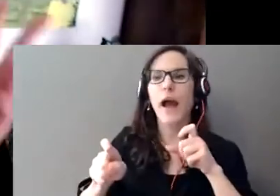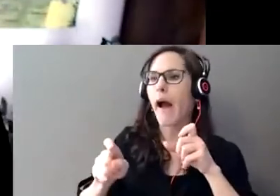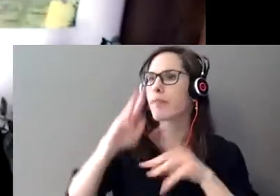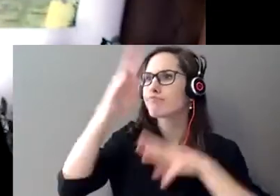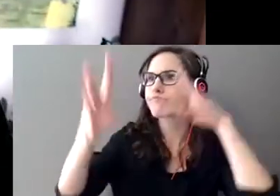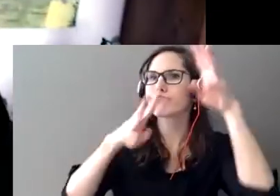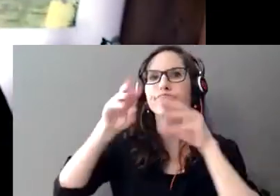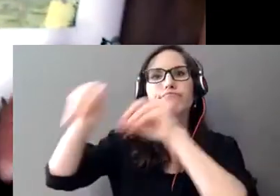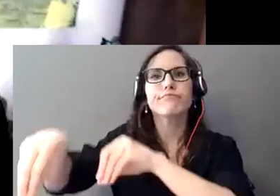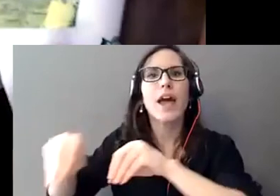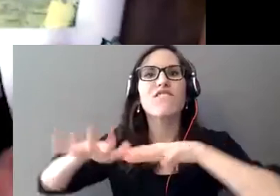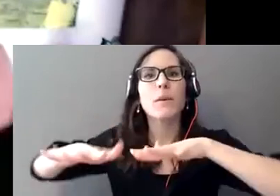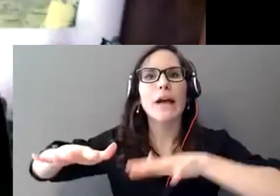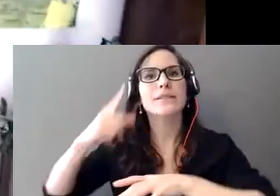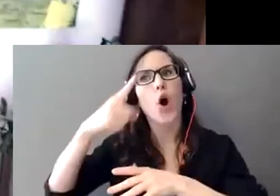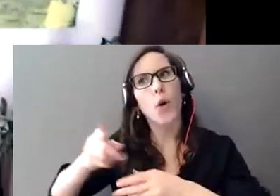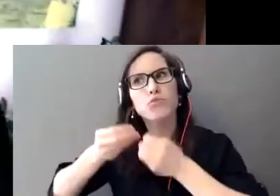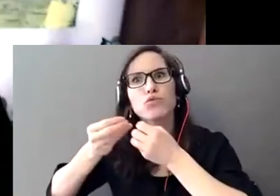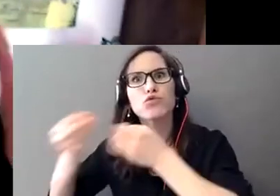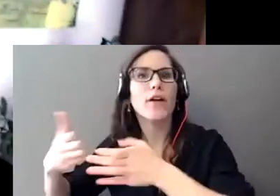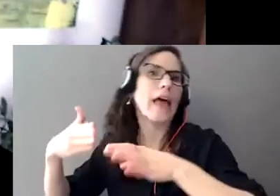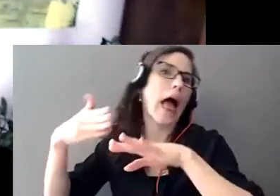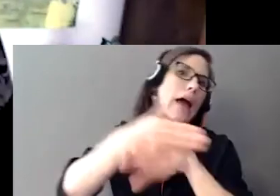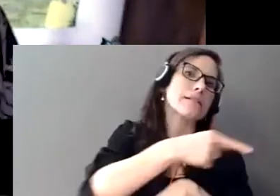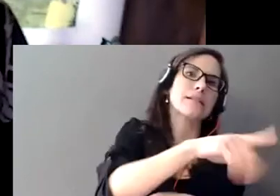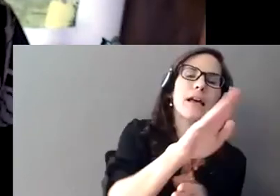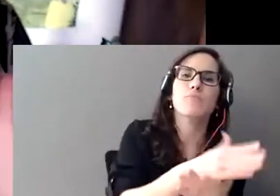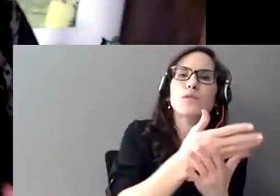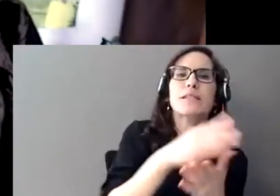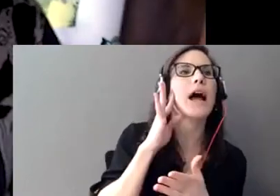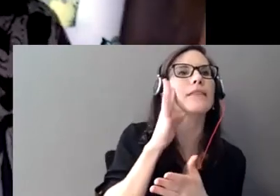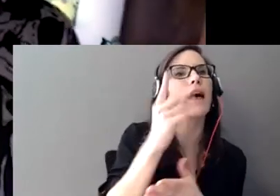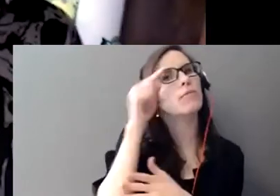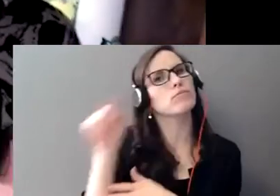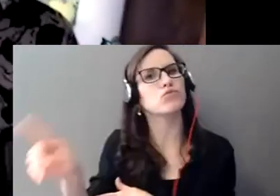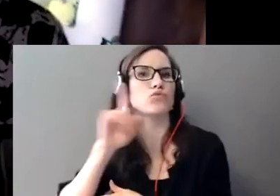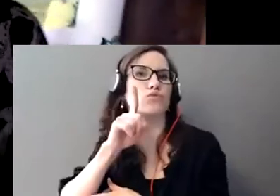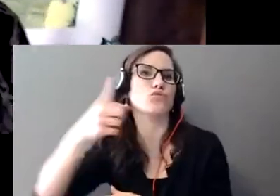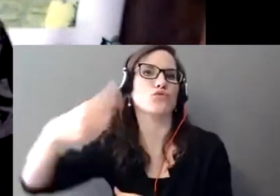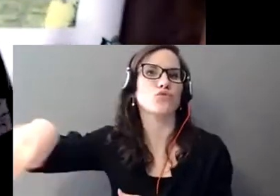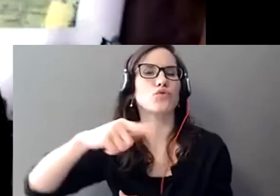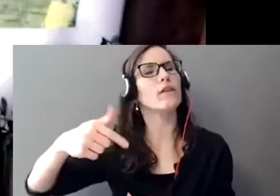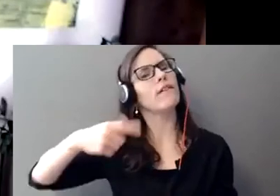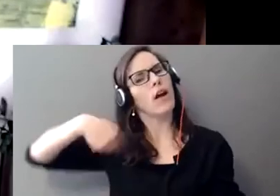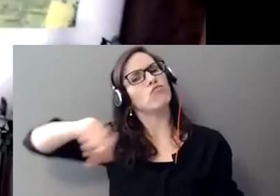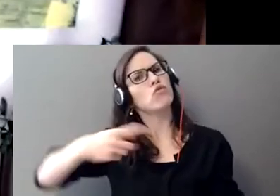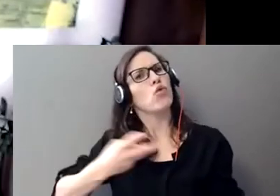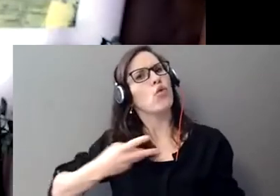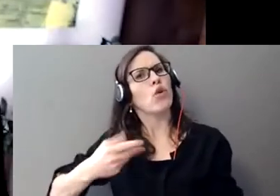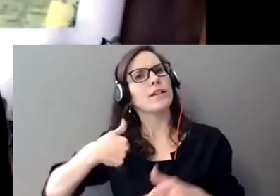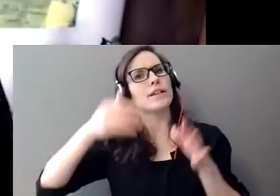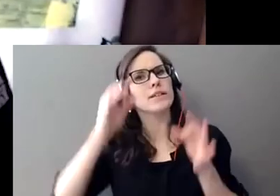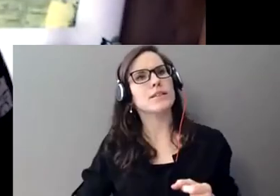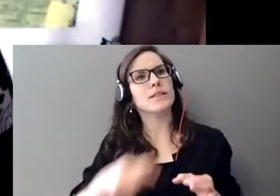d'avoir donné accès à la musique entendante aux personnes sourdes et nous on a souhaité d'avoir déconstruire cette